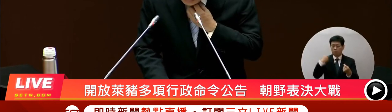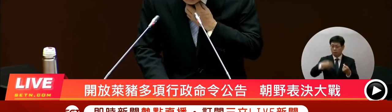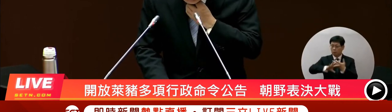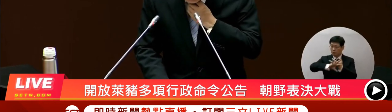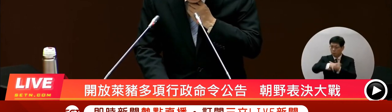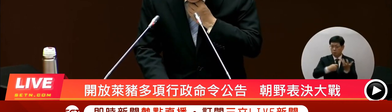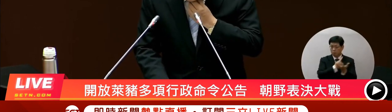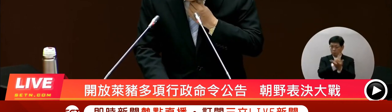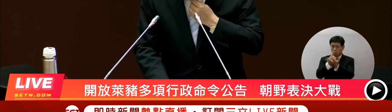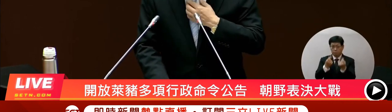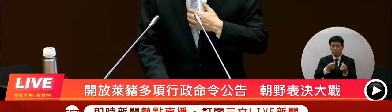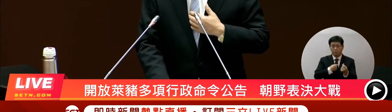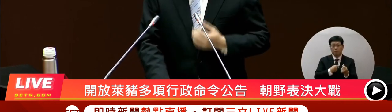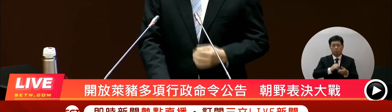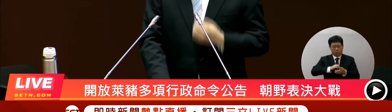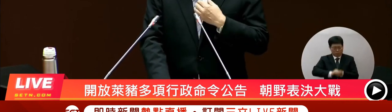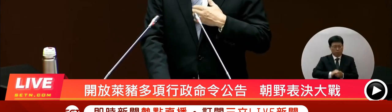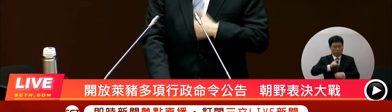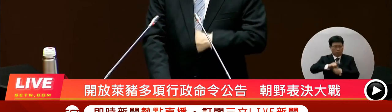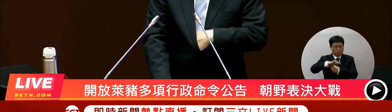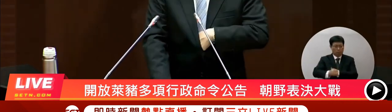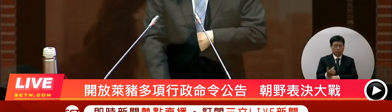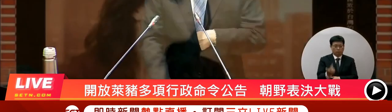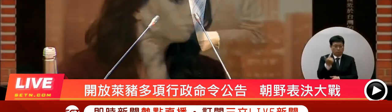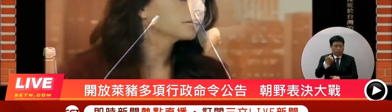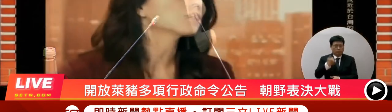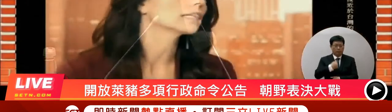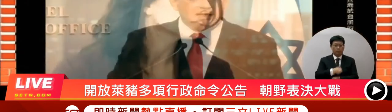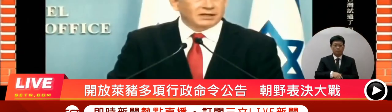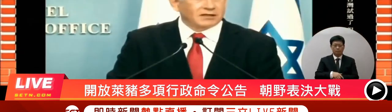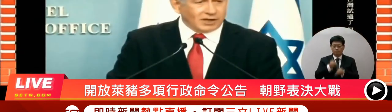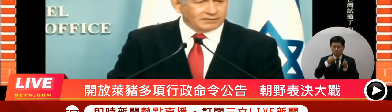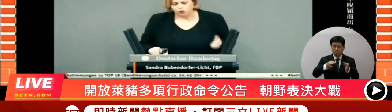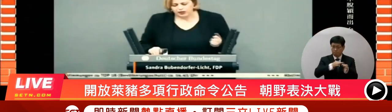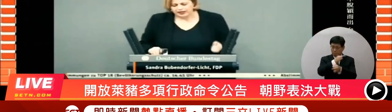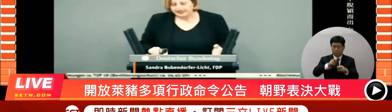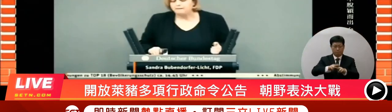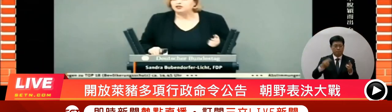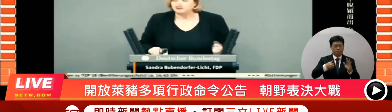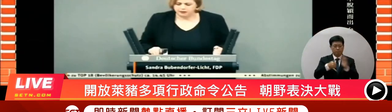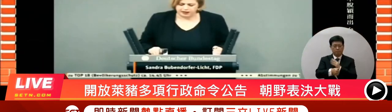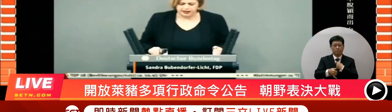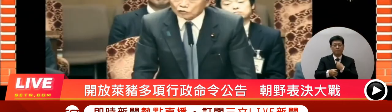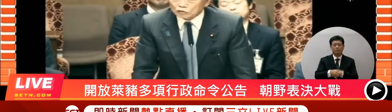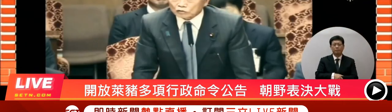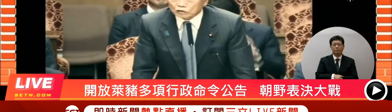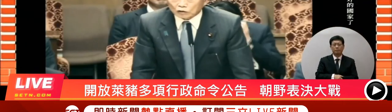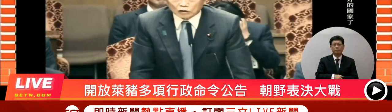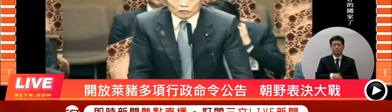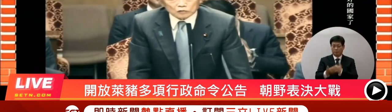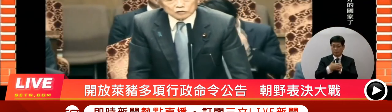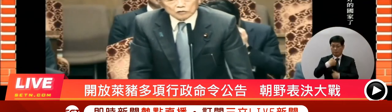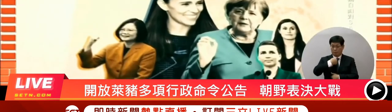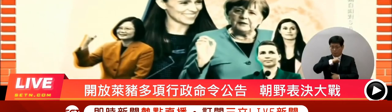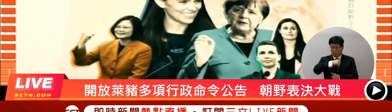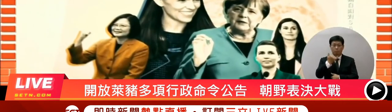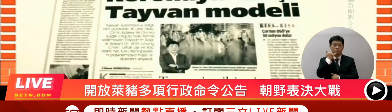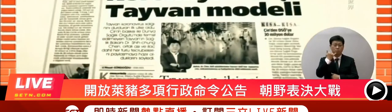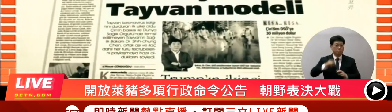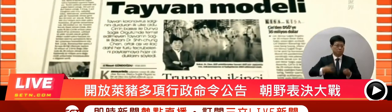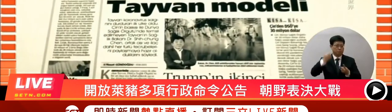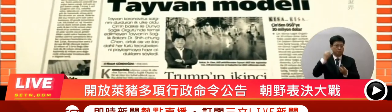结，就必须把握机会，打开经贸的大门，让台湾脱胎换